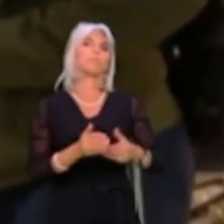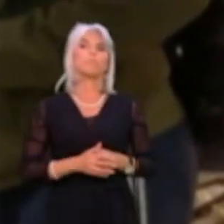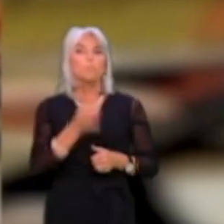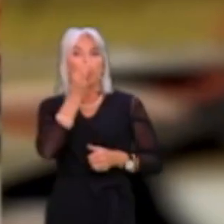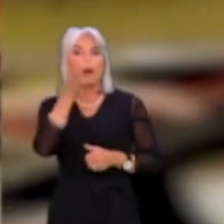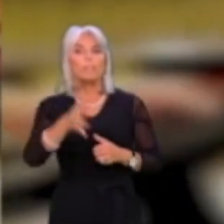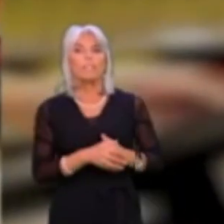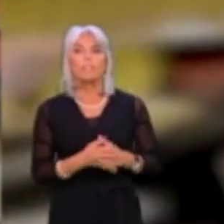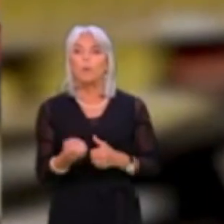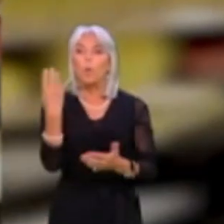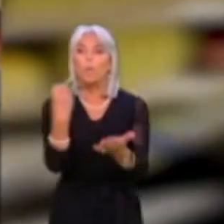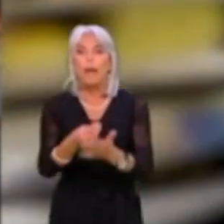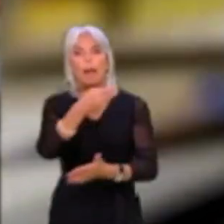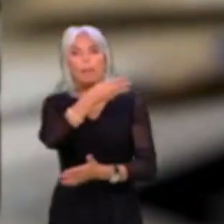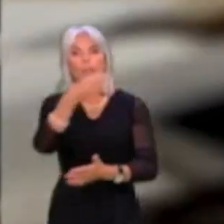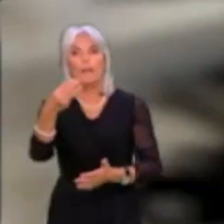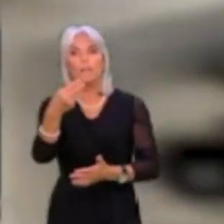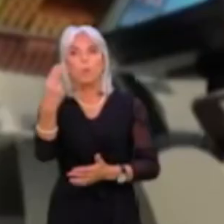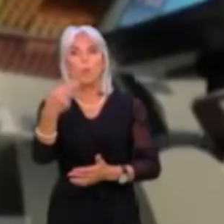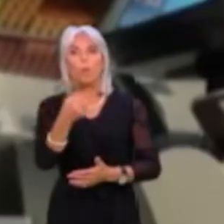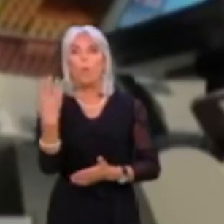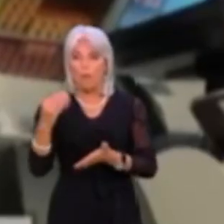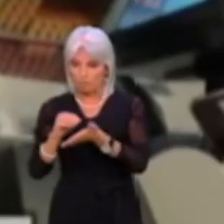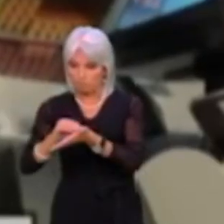C'est combien? 13,90 €. Combien?